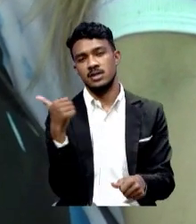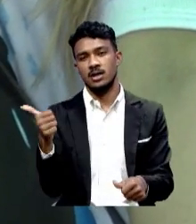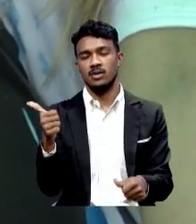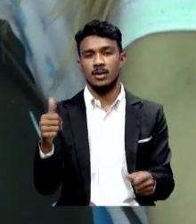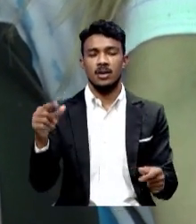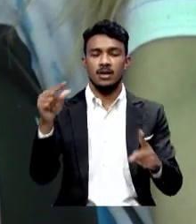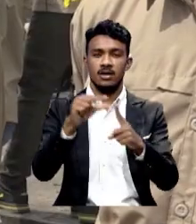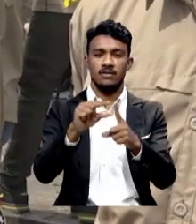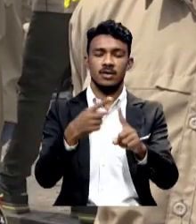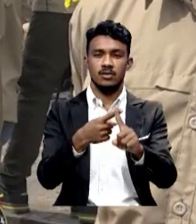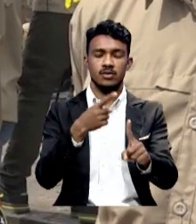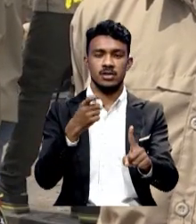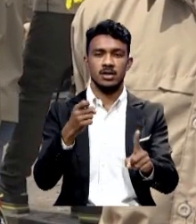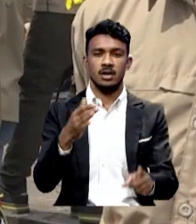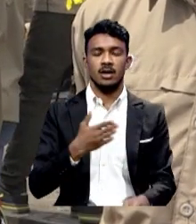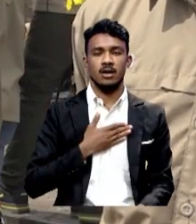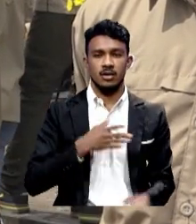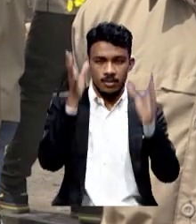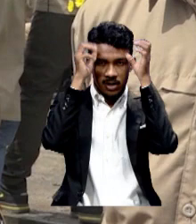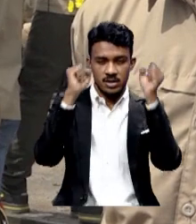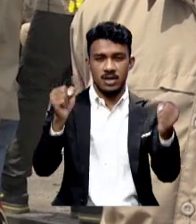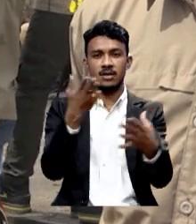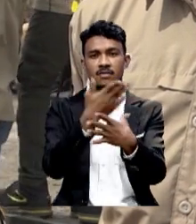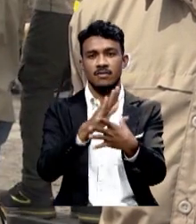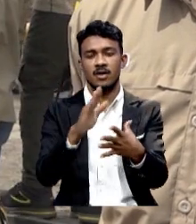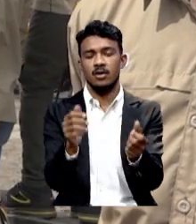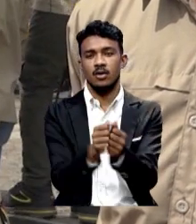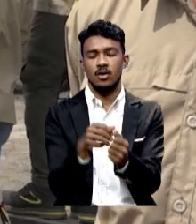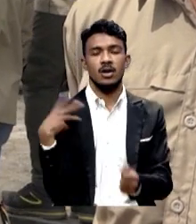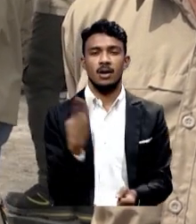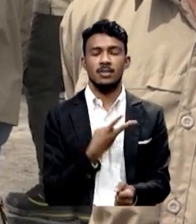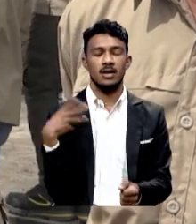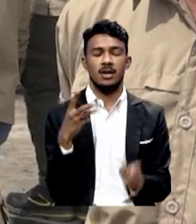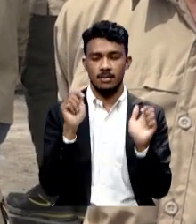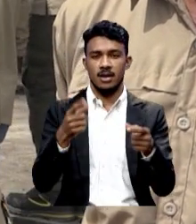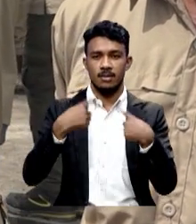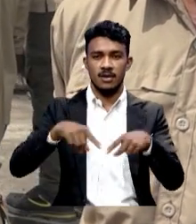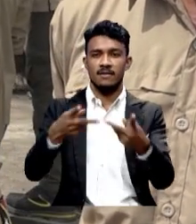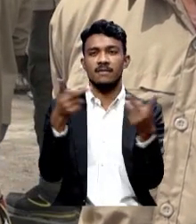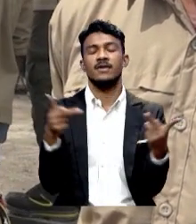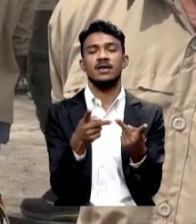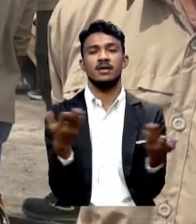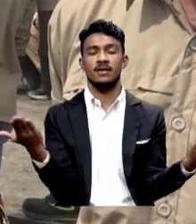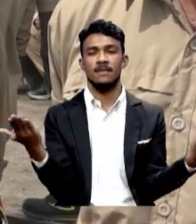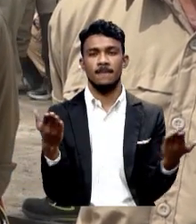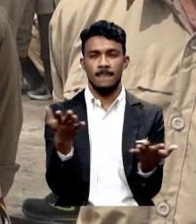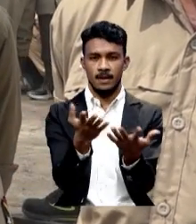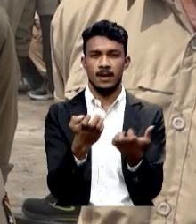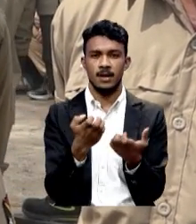presenti, nia fahe wami kata ita bele ba fatin nabe kuandu ita iya hakarak atau azura